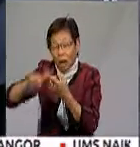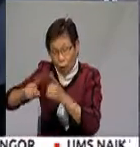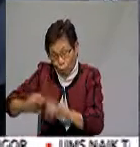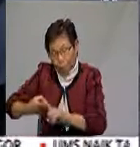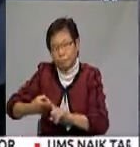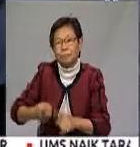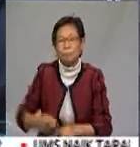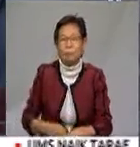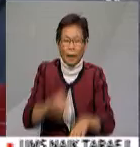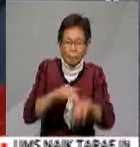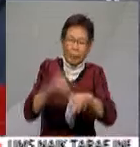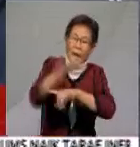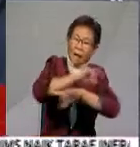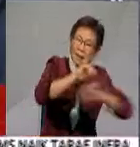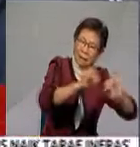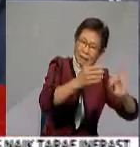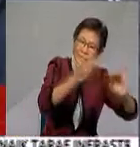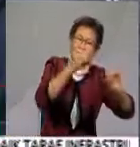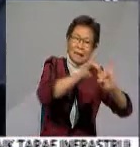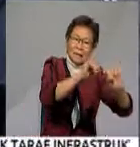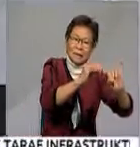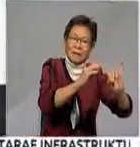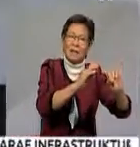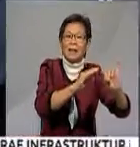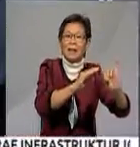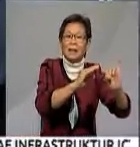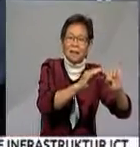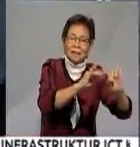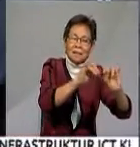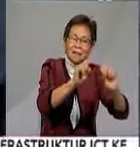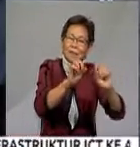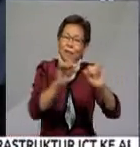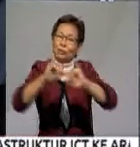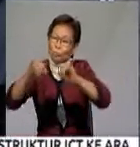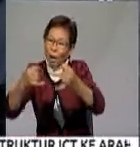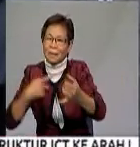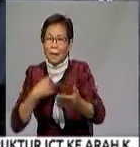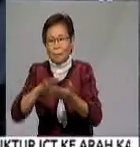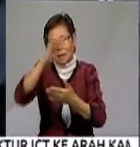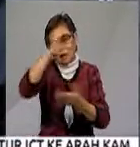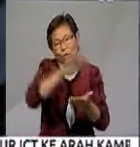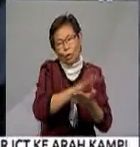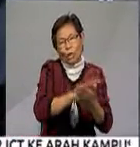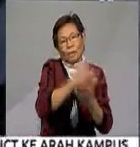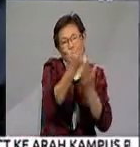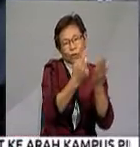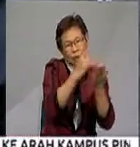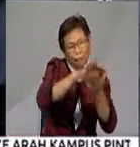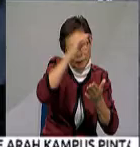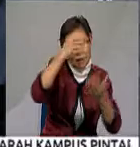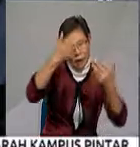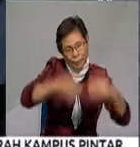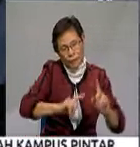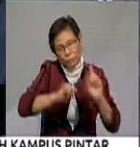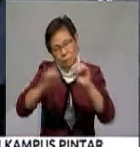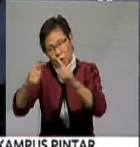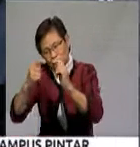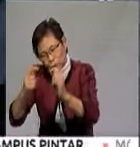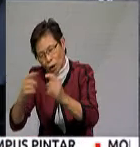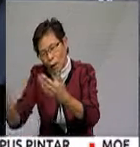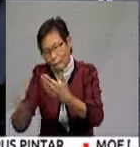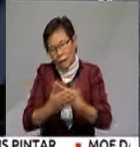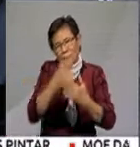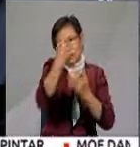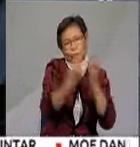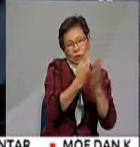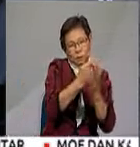Kalau hari Isnin sampai Jumaat saya belajar kat rumah. Lepas balik sekolah 1 jam saya belajar, lepas tu saya pergi tuition. Balik 1